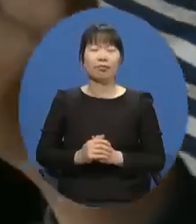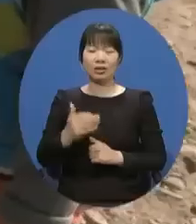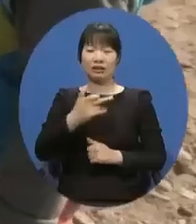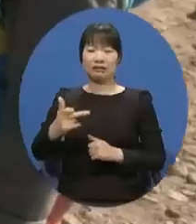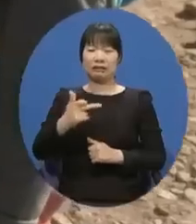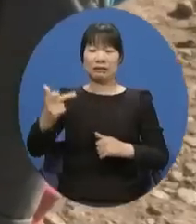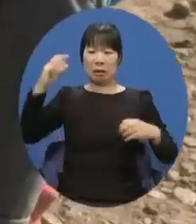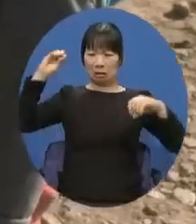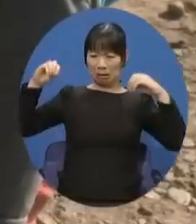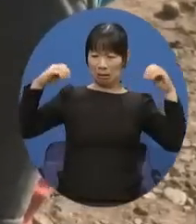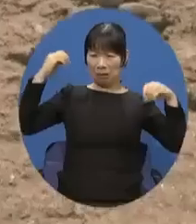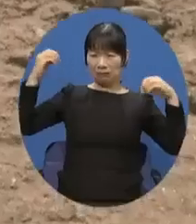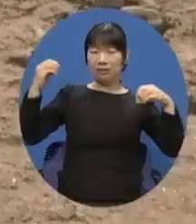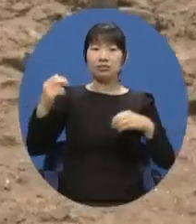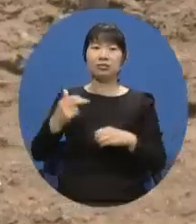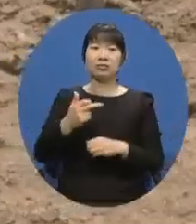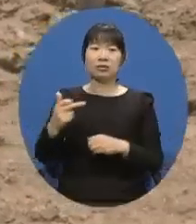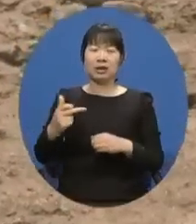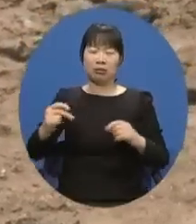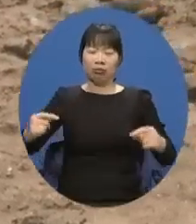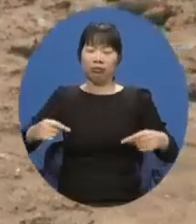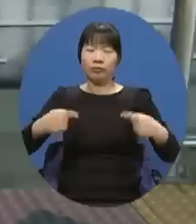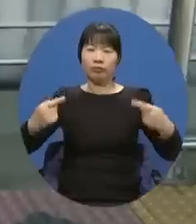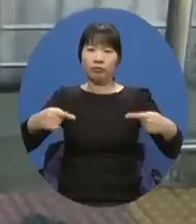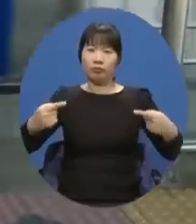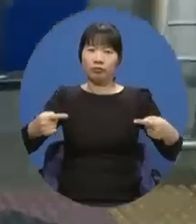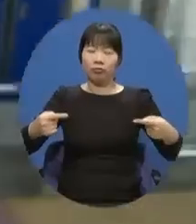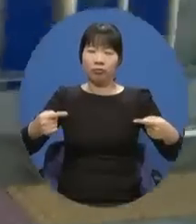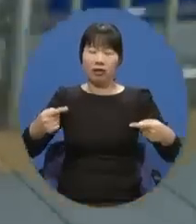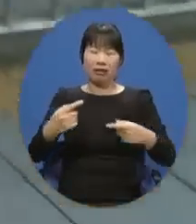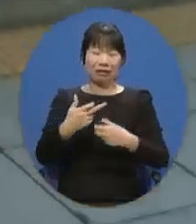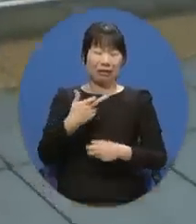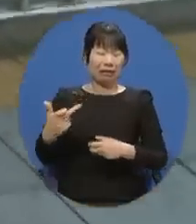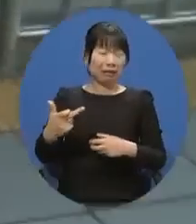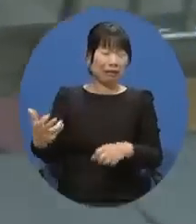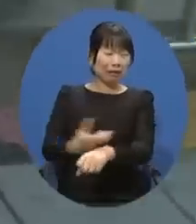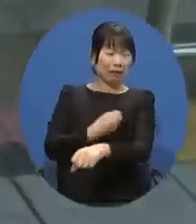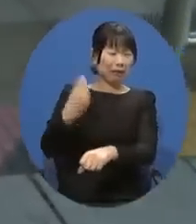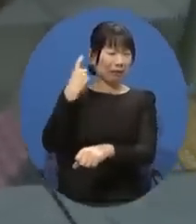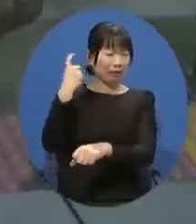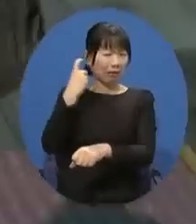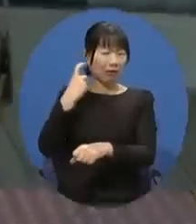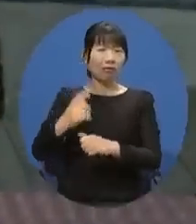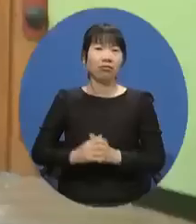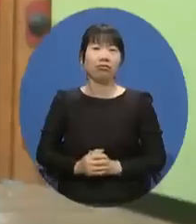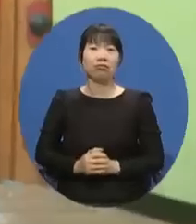커다란 동물, 커다란 바퀴, 큰 소리.